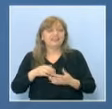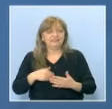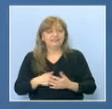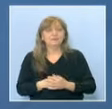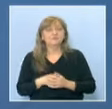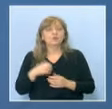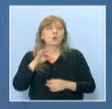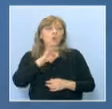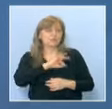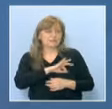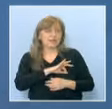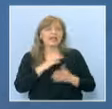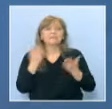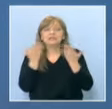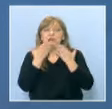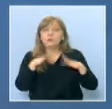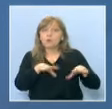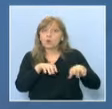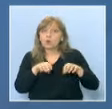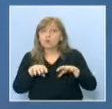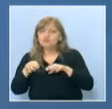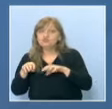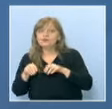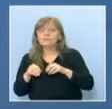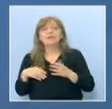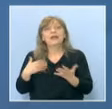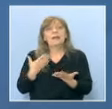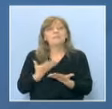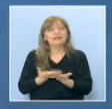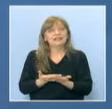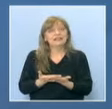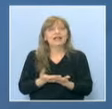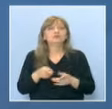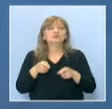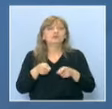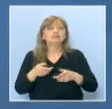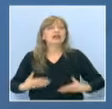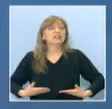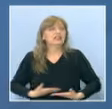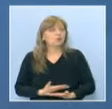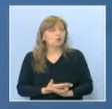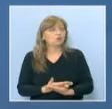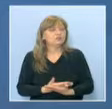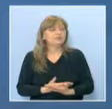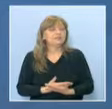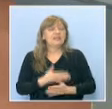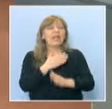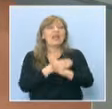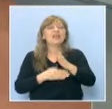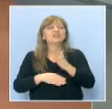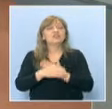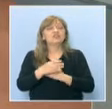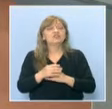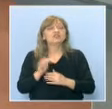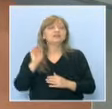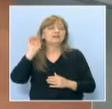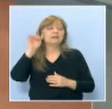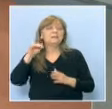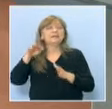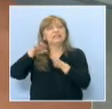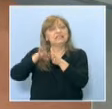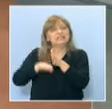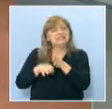Успяхме да проучим така предлагането на необходимите дръвчета да бъдат на по-ниска